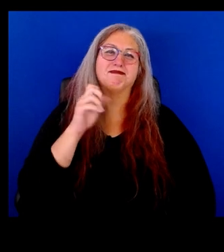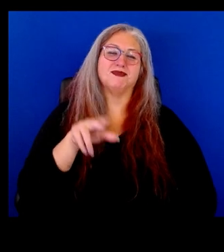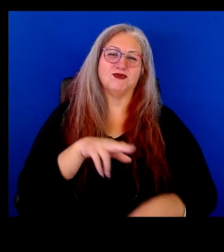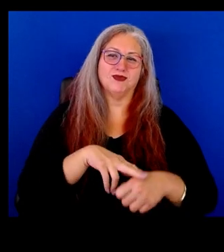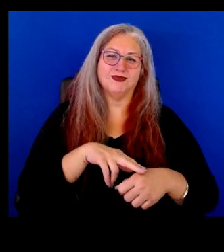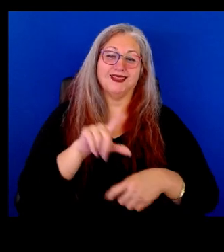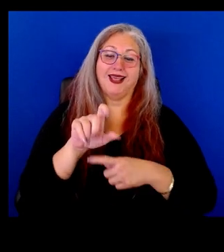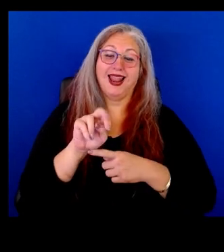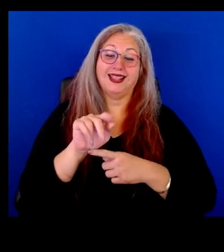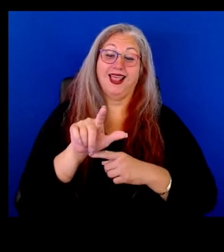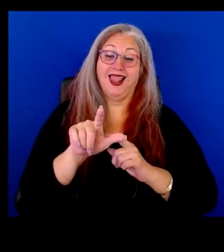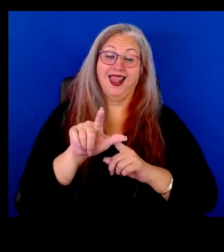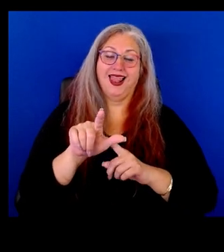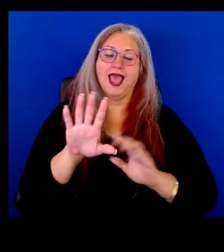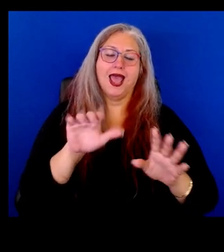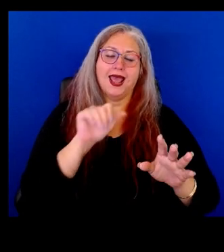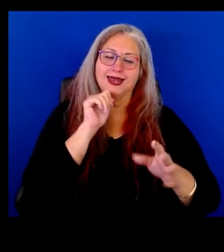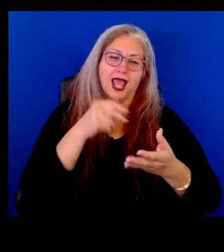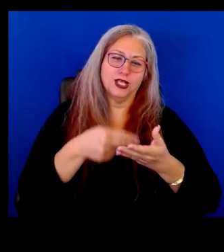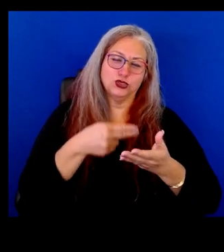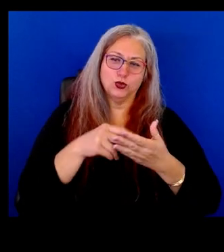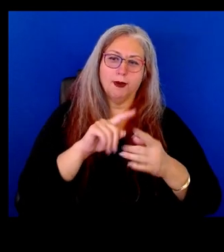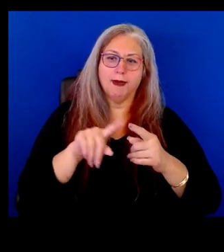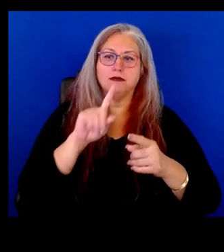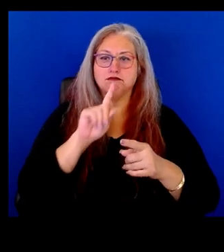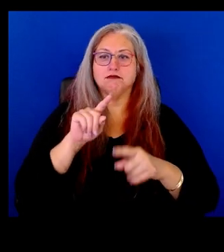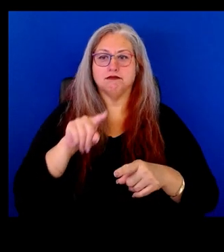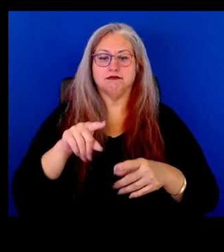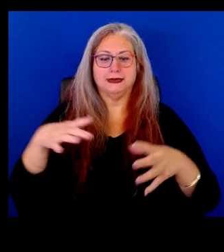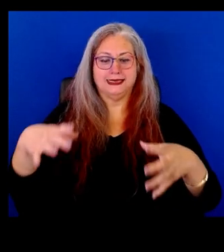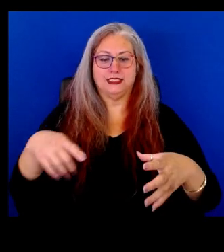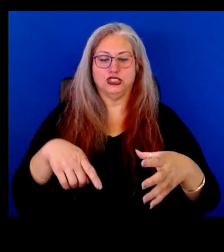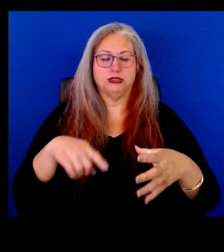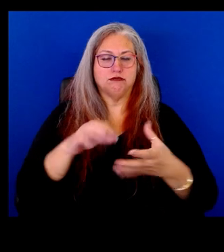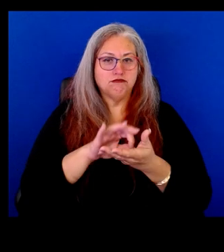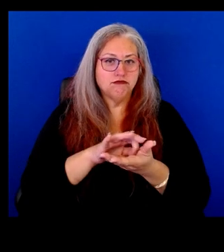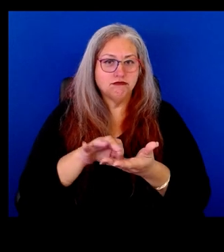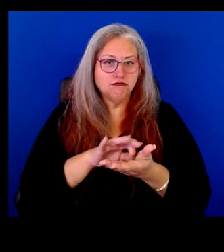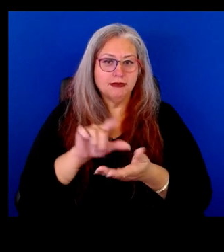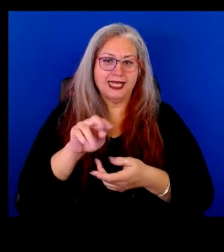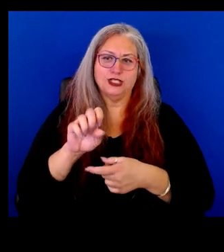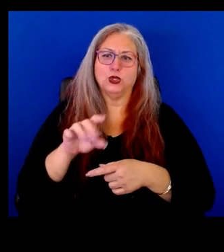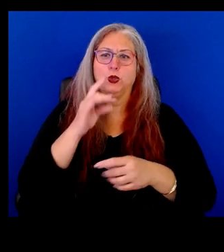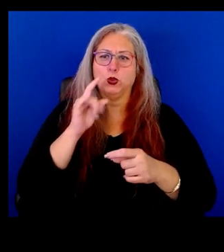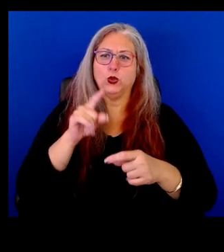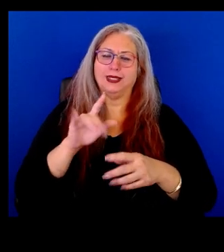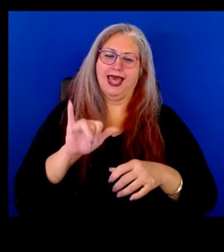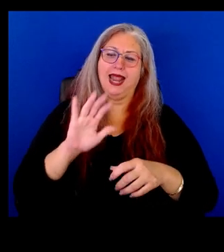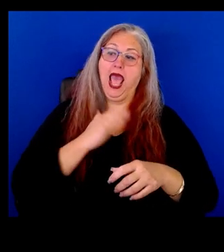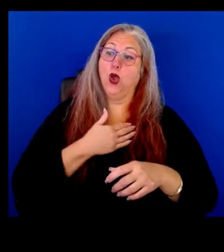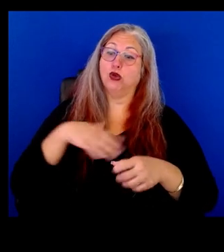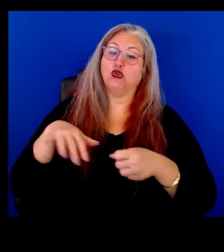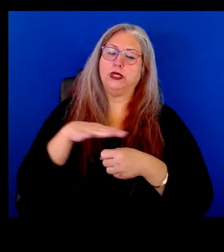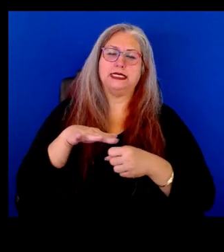course. Lentil, not lentil Yes. soup, but a dish of lentils, which is really tasty, typical of